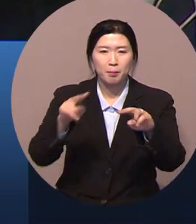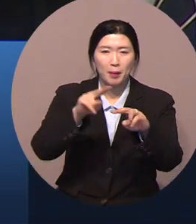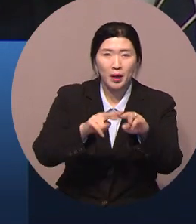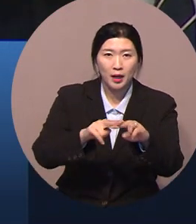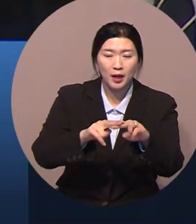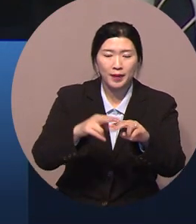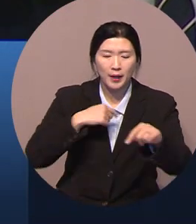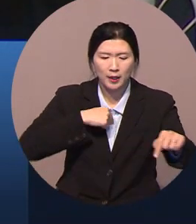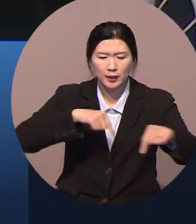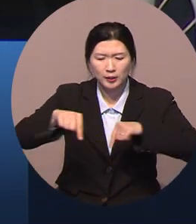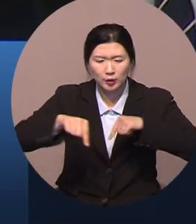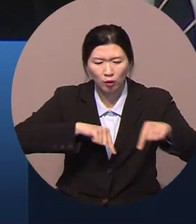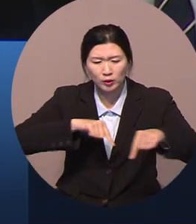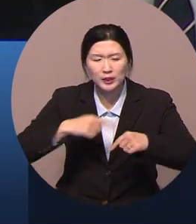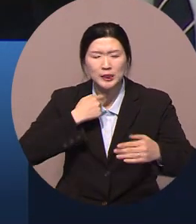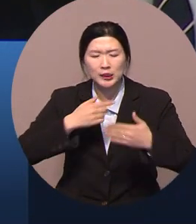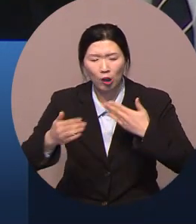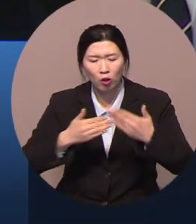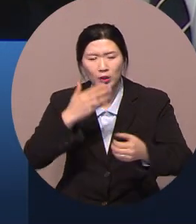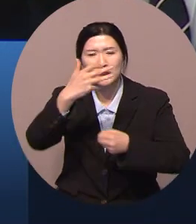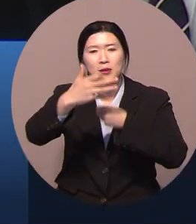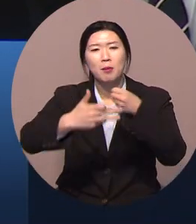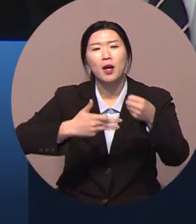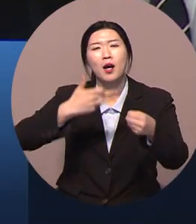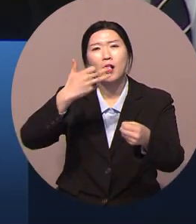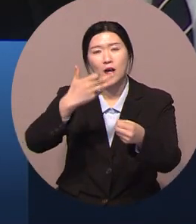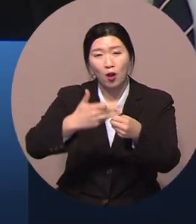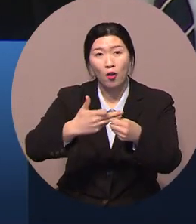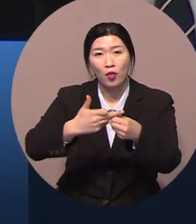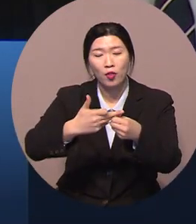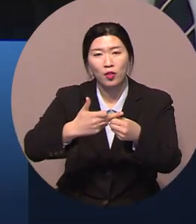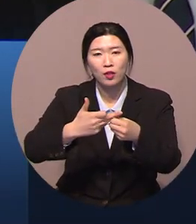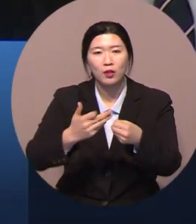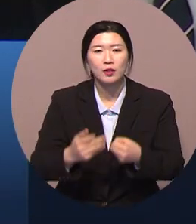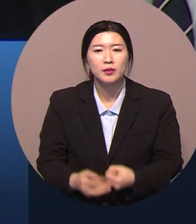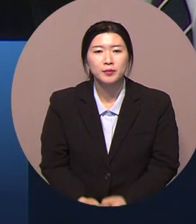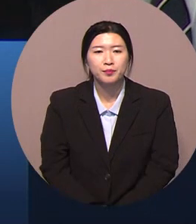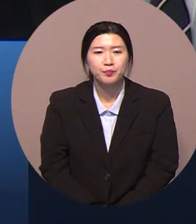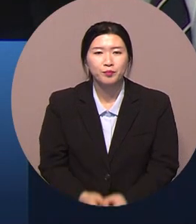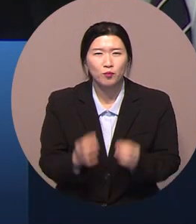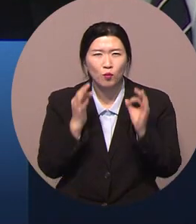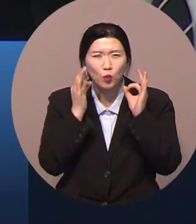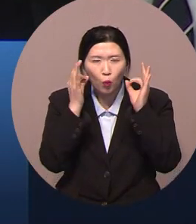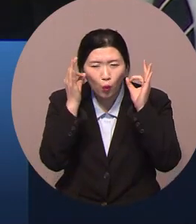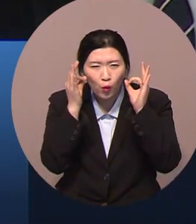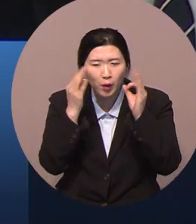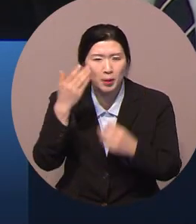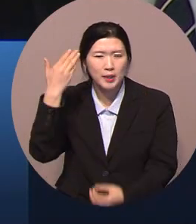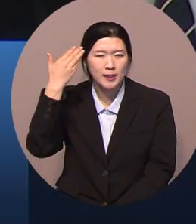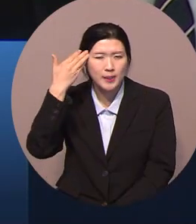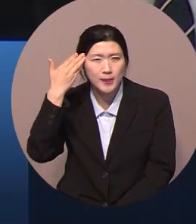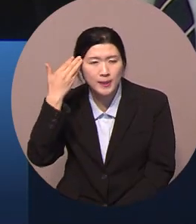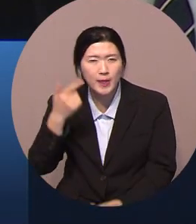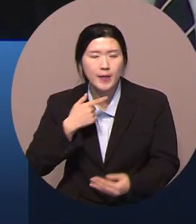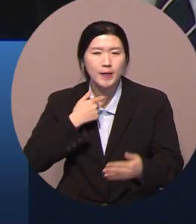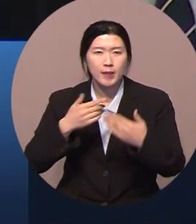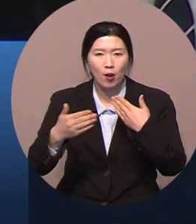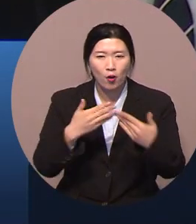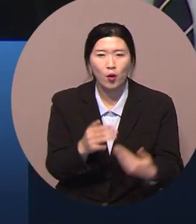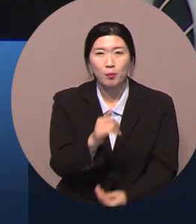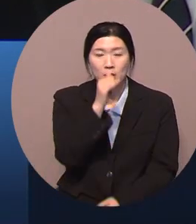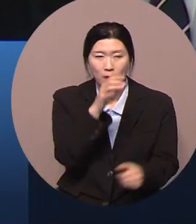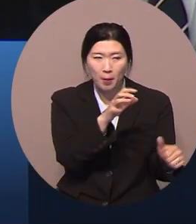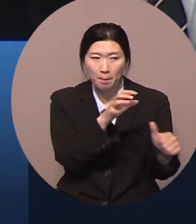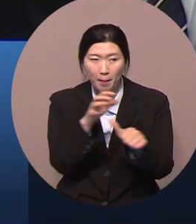저가겠습니다 양성전 18년간 회원과 충남 도지사를 역임하면서 3대 위기 극복 위해 노력하고